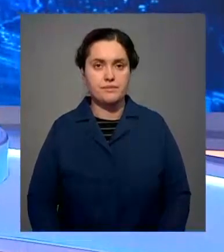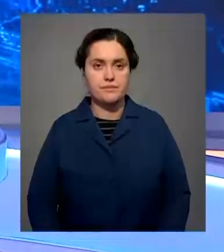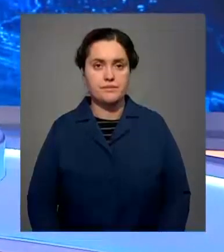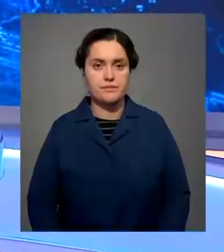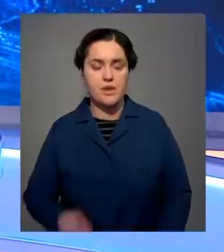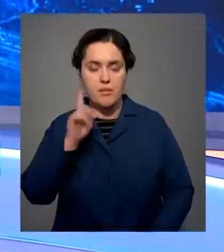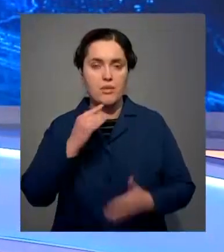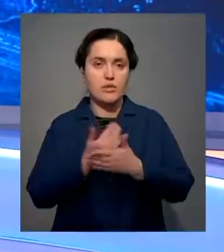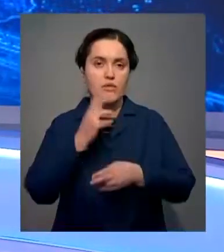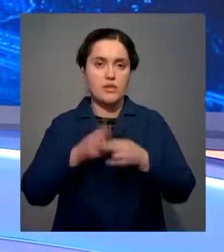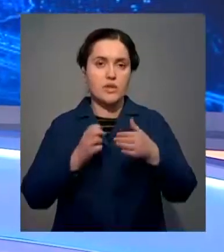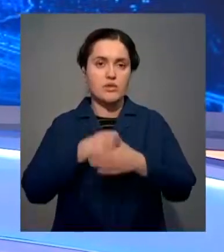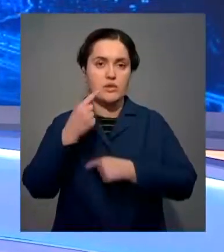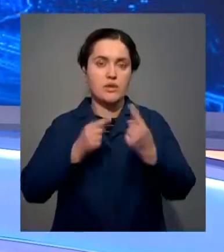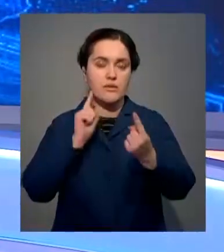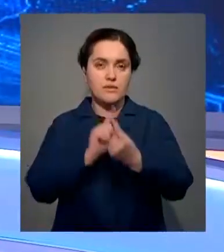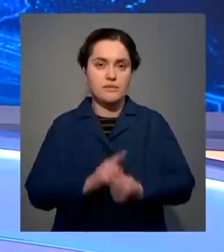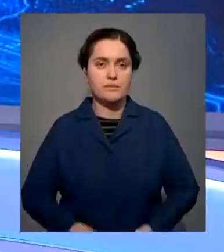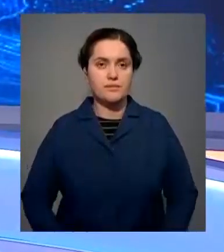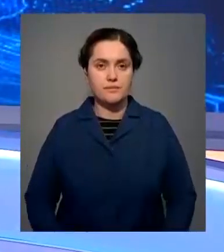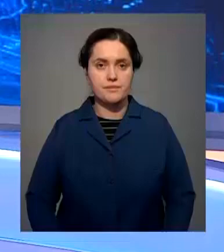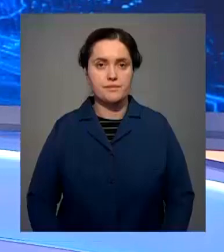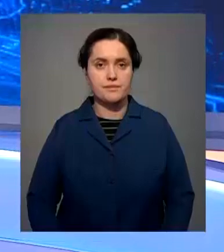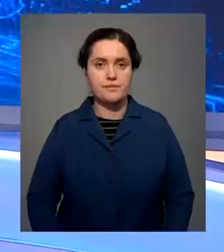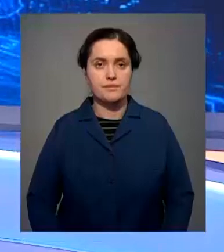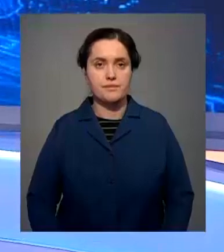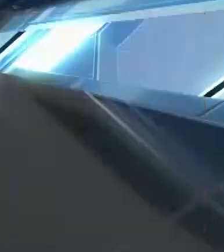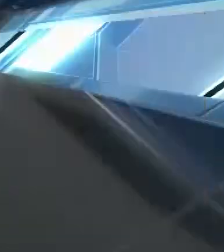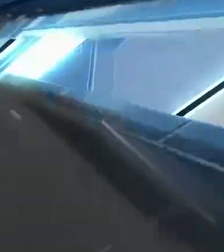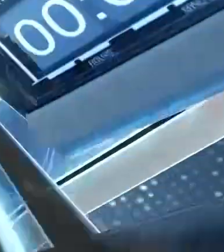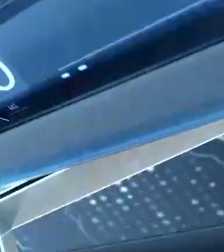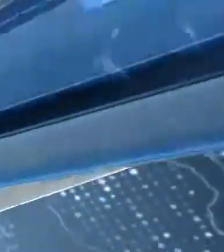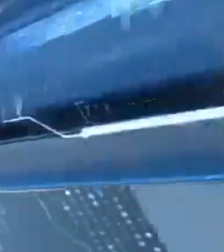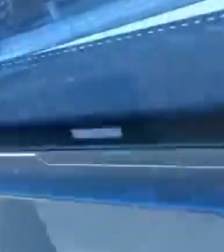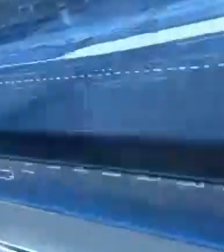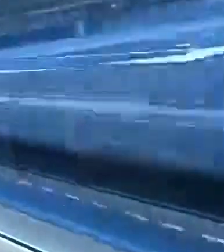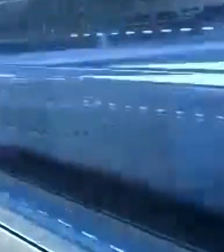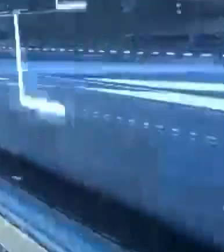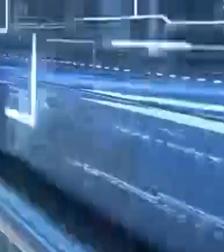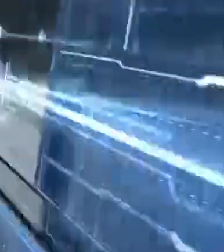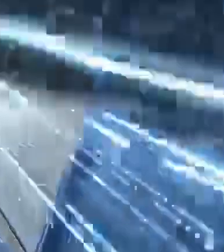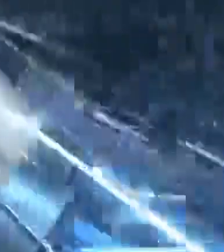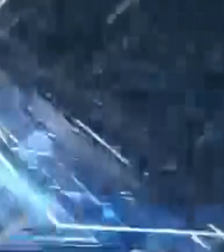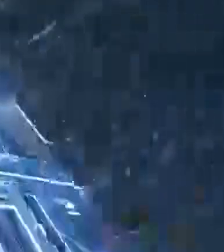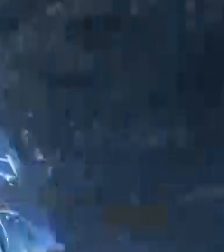молодежь. На этом пока все. Хорошего вам вечера и до встречи.